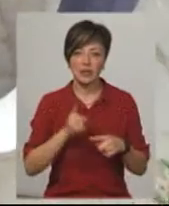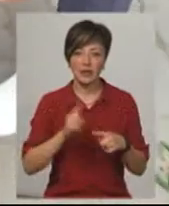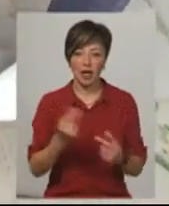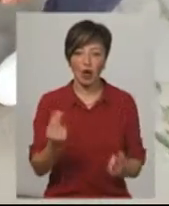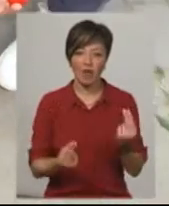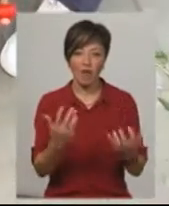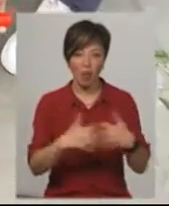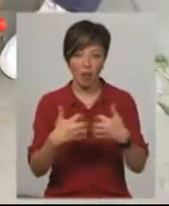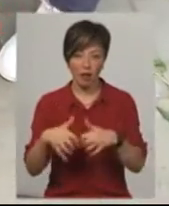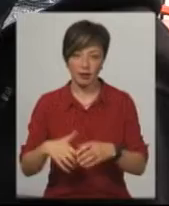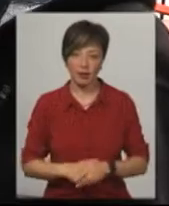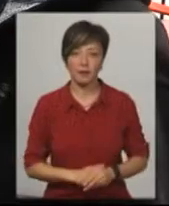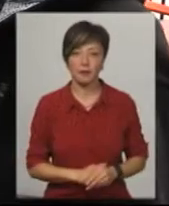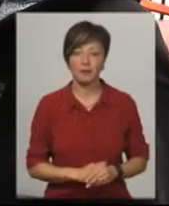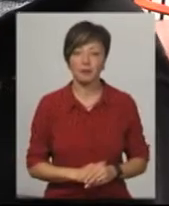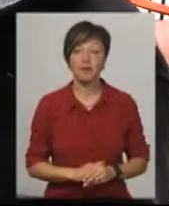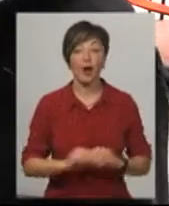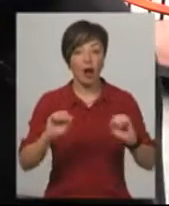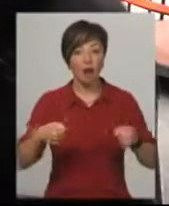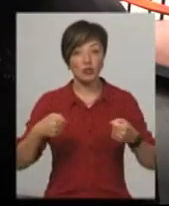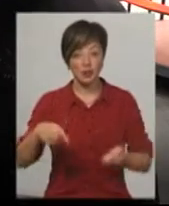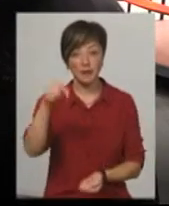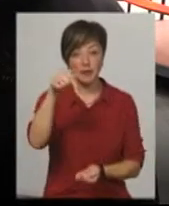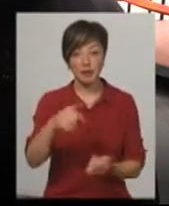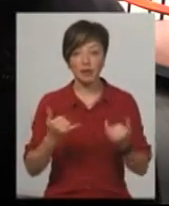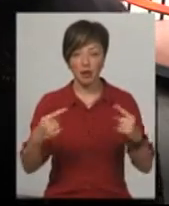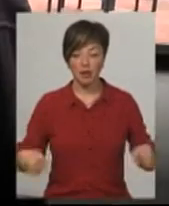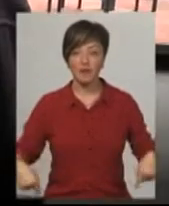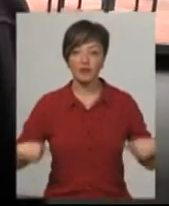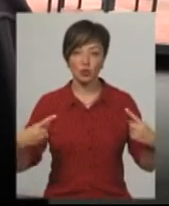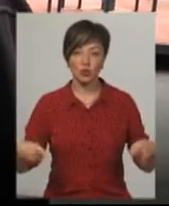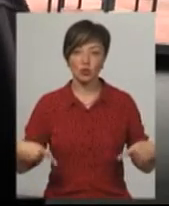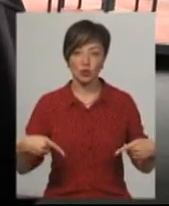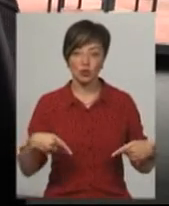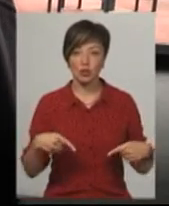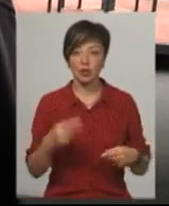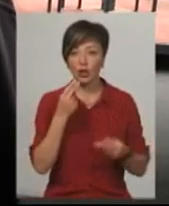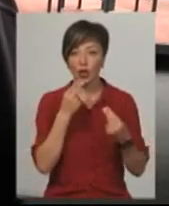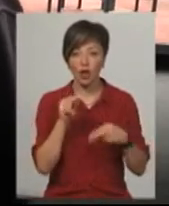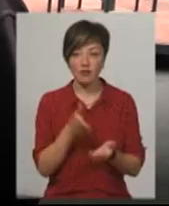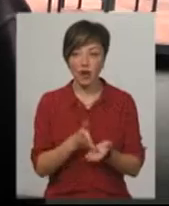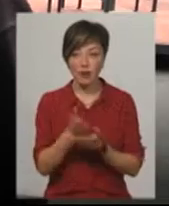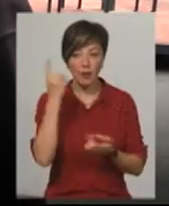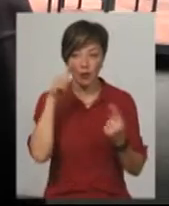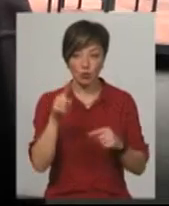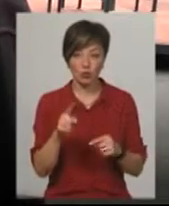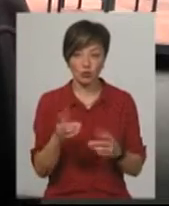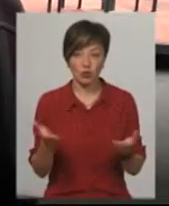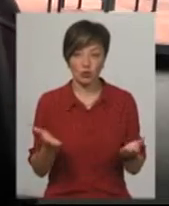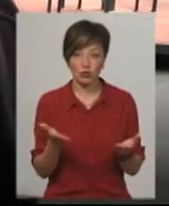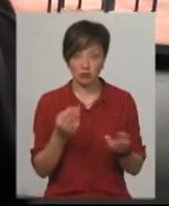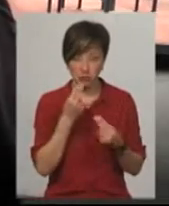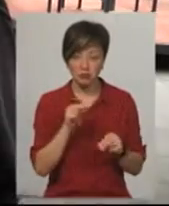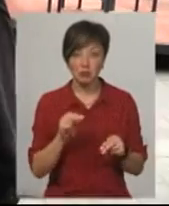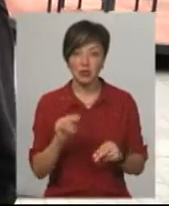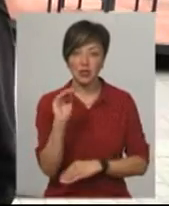ігрове обладнання. Качелька, вона предназначена для візочників. Кращого варіанту не придумаєш, тому що